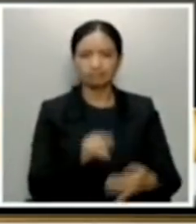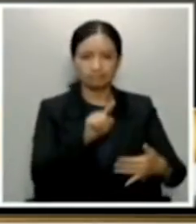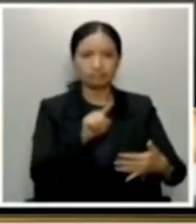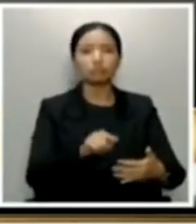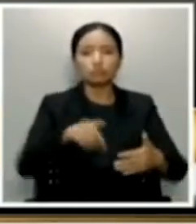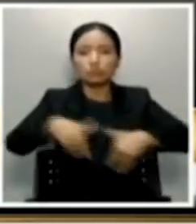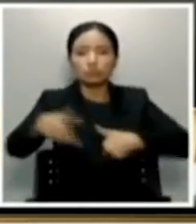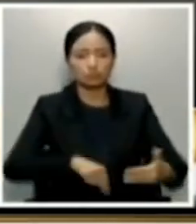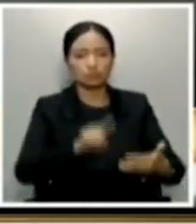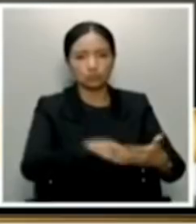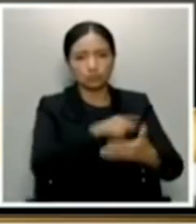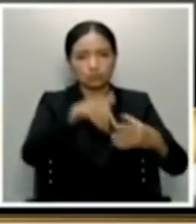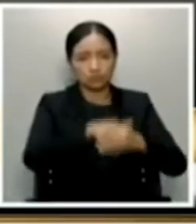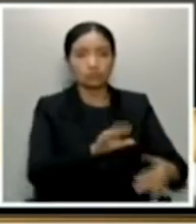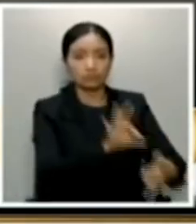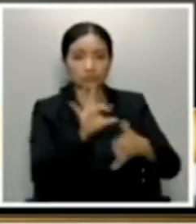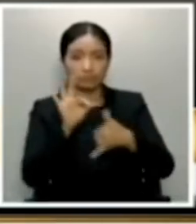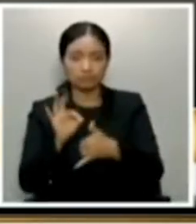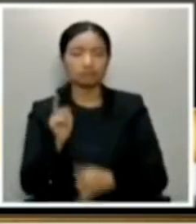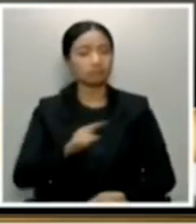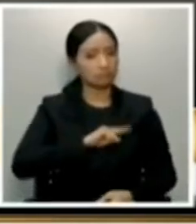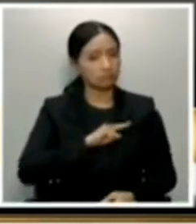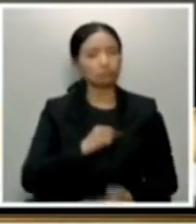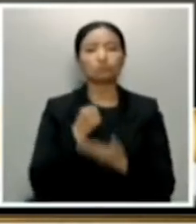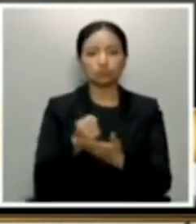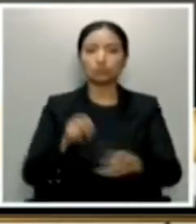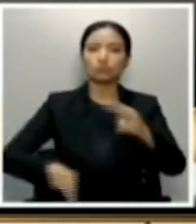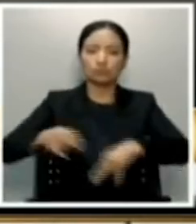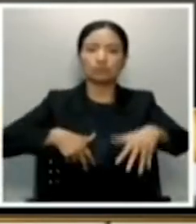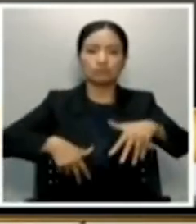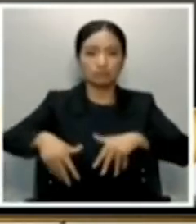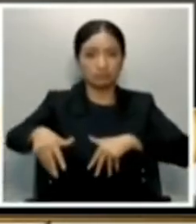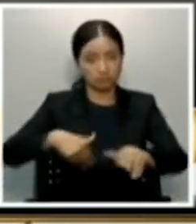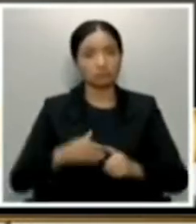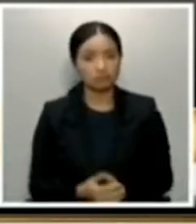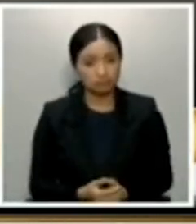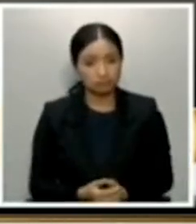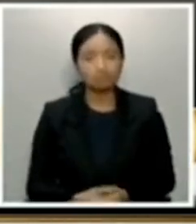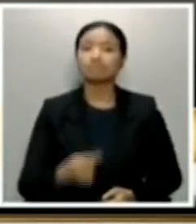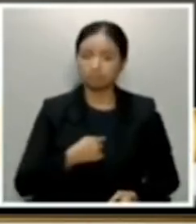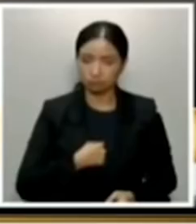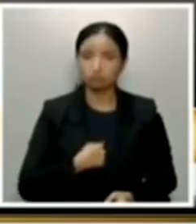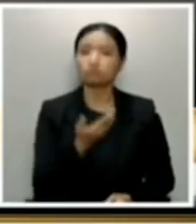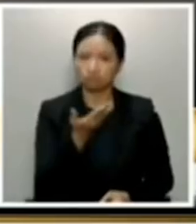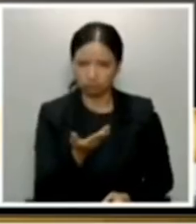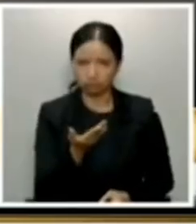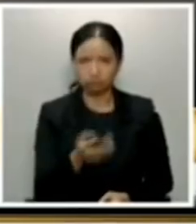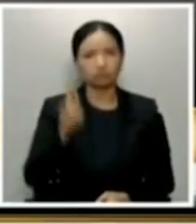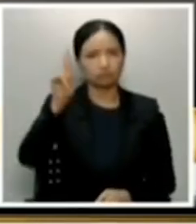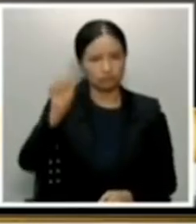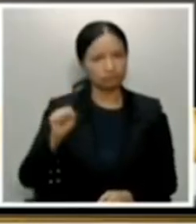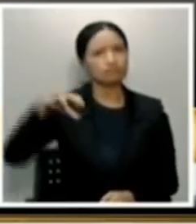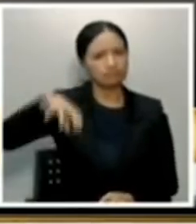ประชาชนและมีหน้าที่ผูกพันที่จะรับใช้ประชาชนเพราะฉะนั้นดิฉันขอว่ารัฐสภา